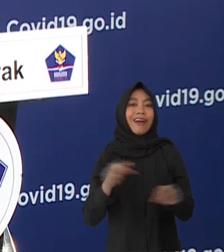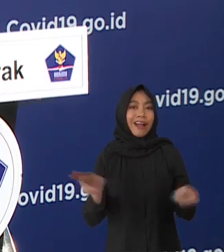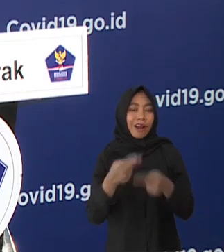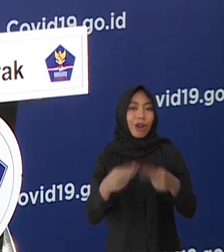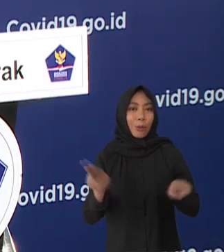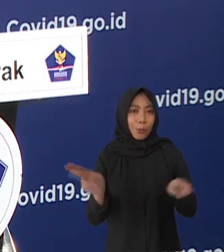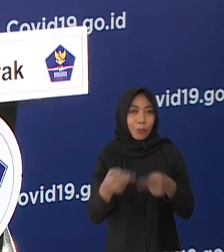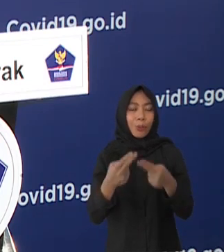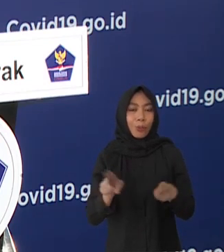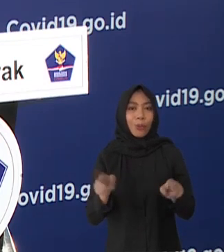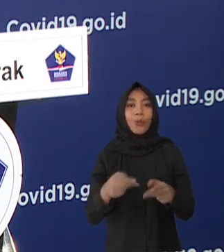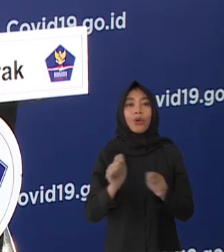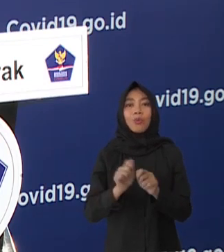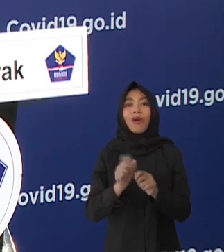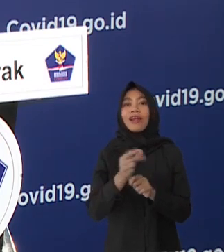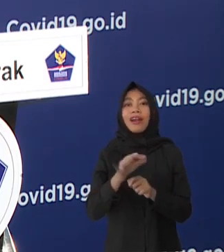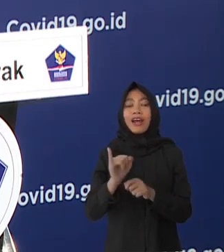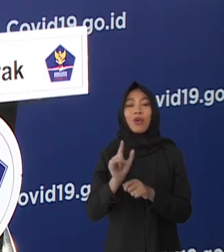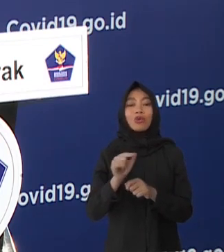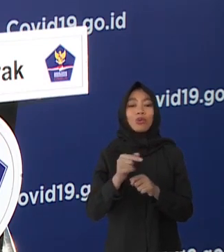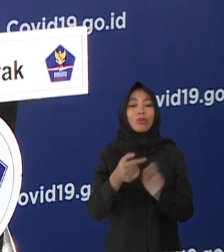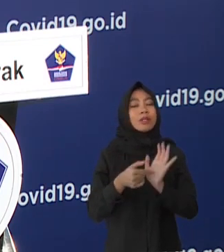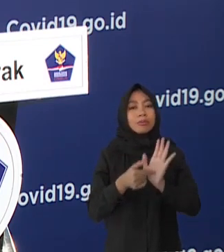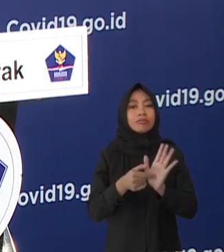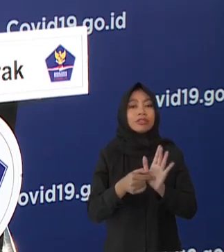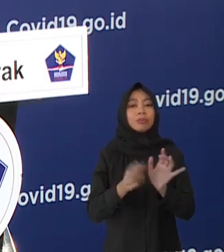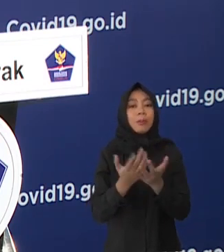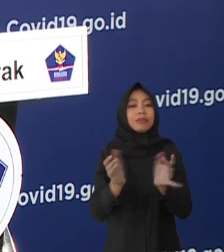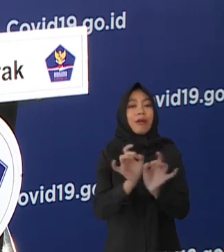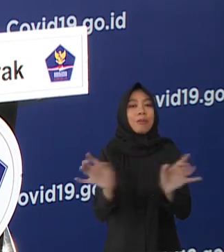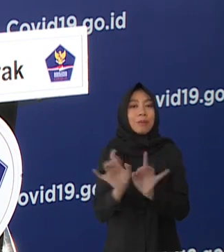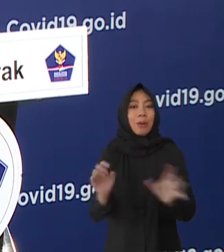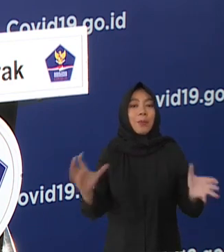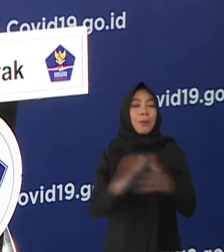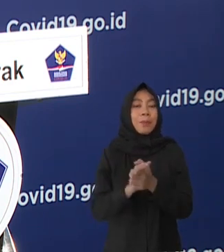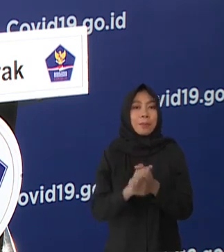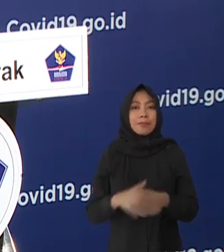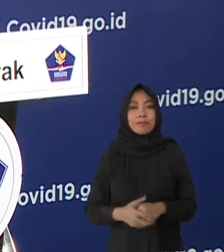diciptakan oleh Radio Republik Indonesia, baik Corona dan Metri Lagu Nasional.